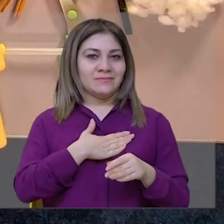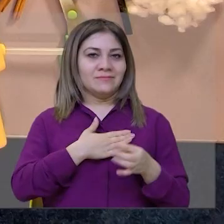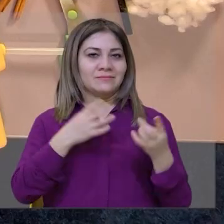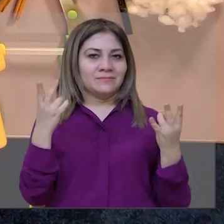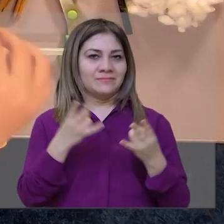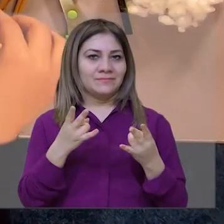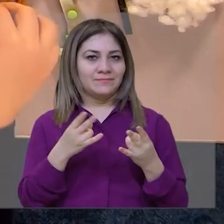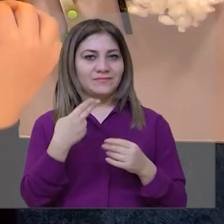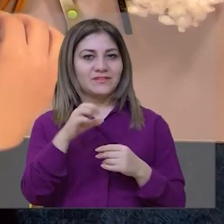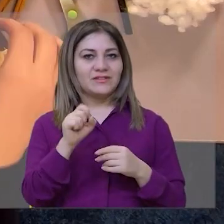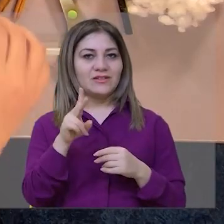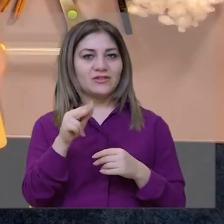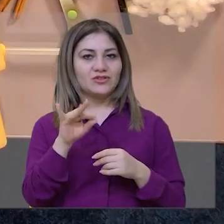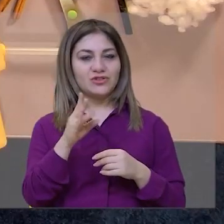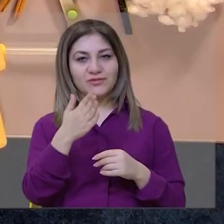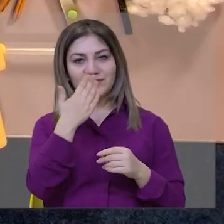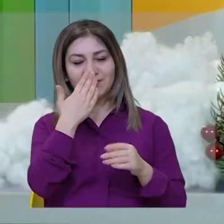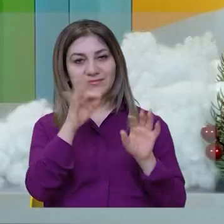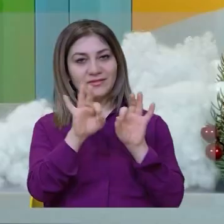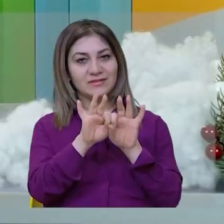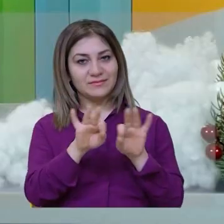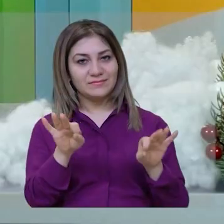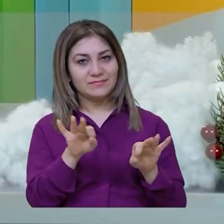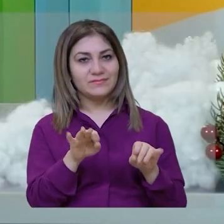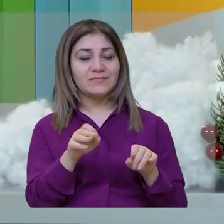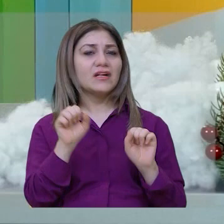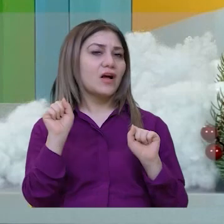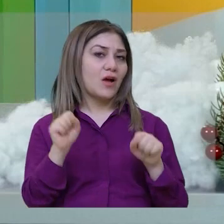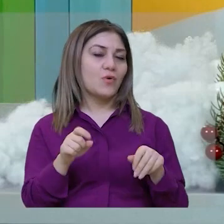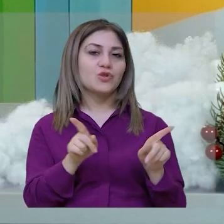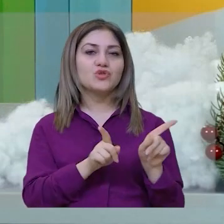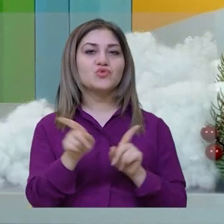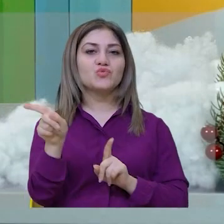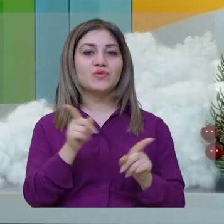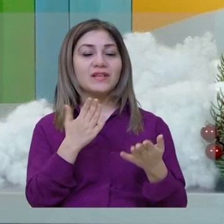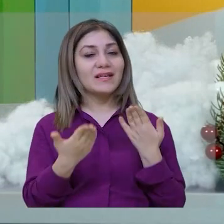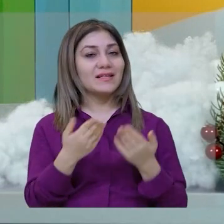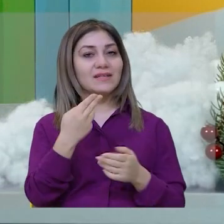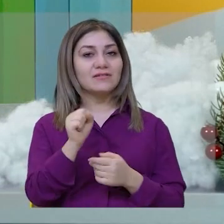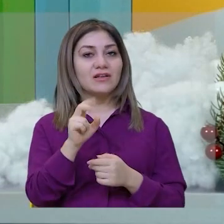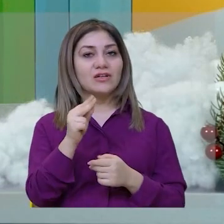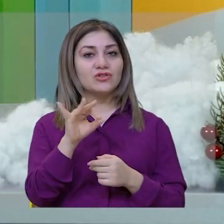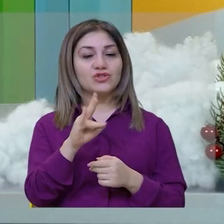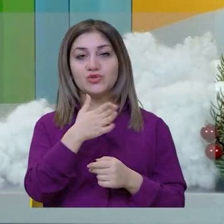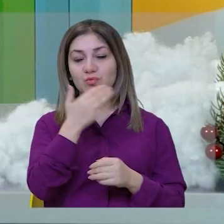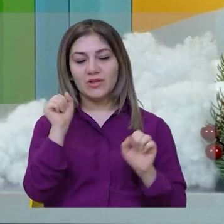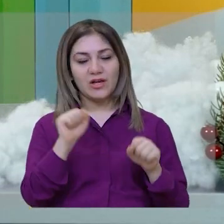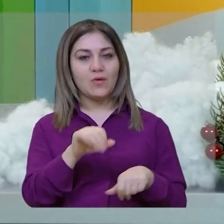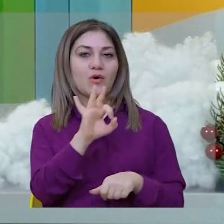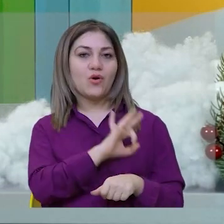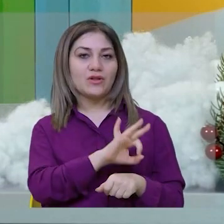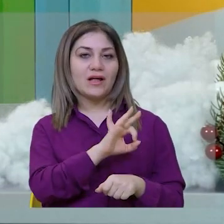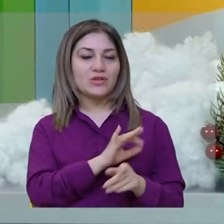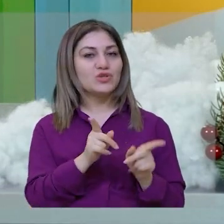են դարչիններ, բայց հիշում եք, չէ, նաև պայմանավորվել ենք, եթե չունենաք դարչիններ, կարող եք